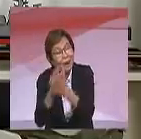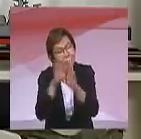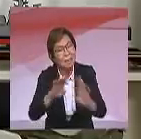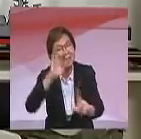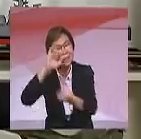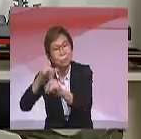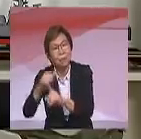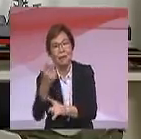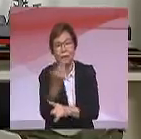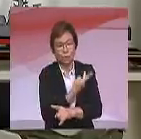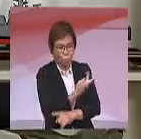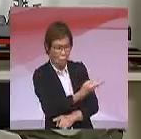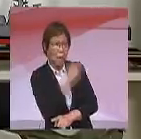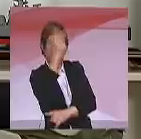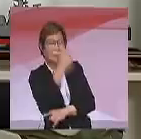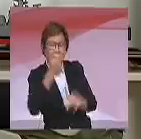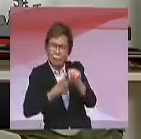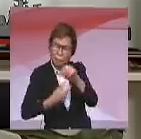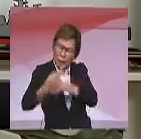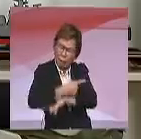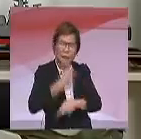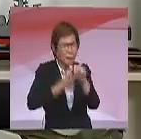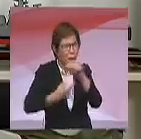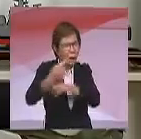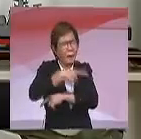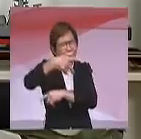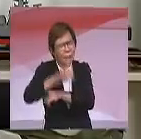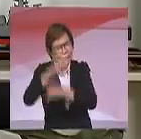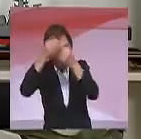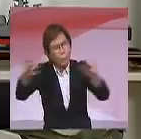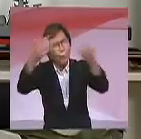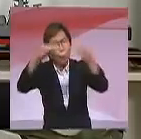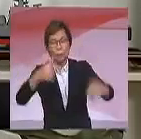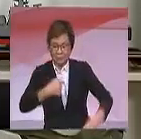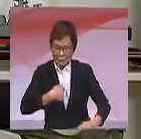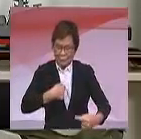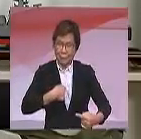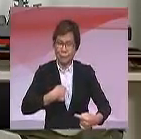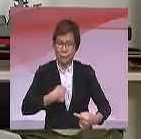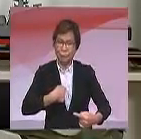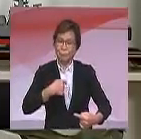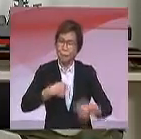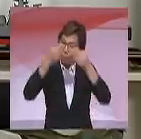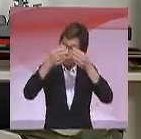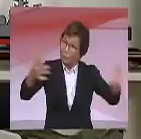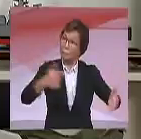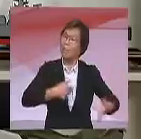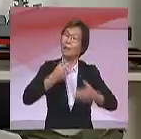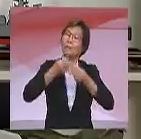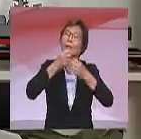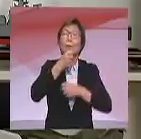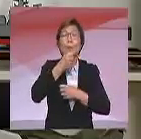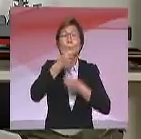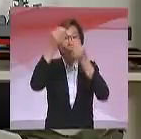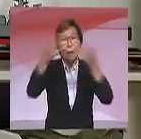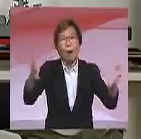Ada dua jurucakap kajian yang setiap hari akan membuat pengumuman. Saya mengumumkan perkara yang bukan